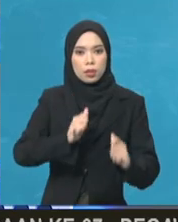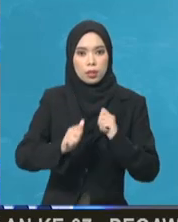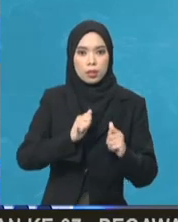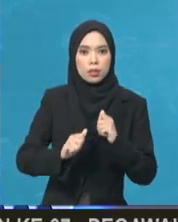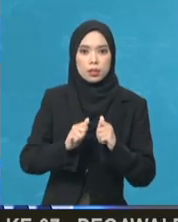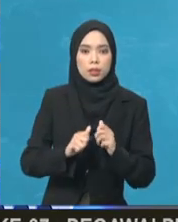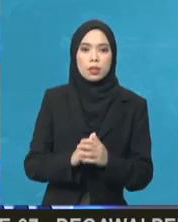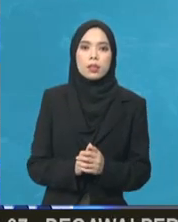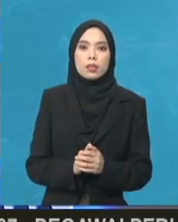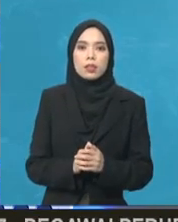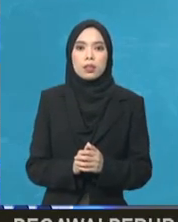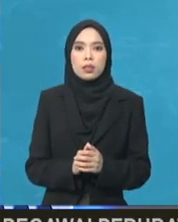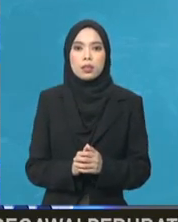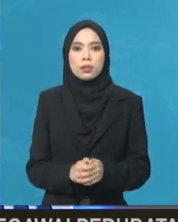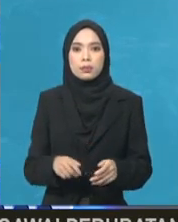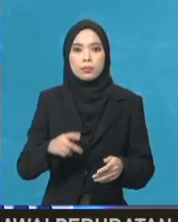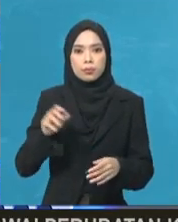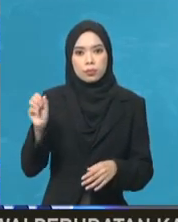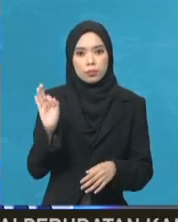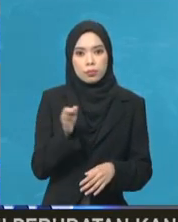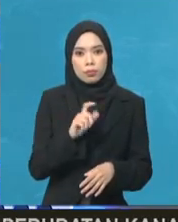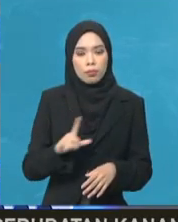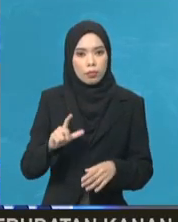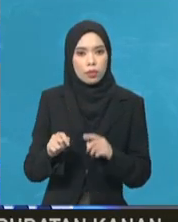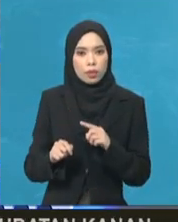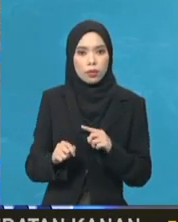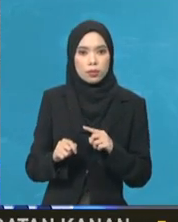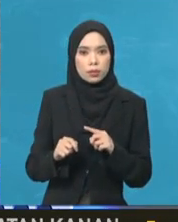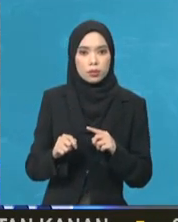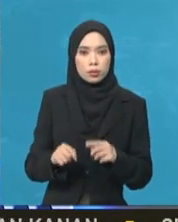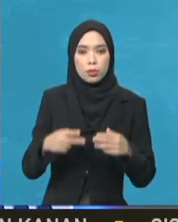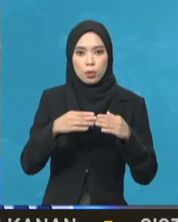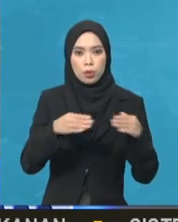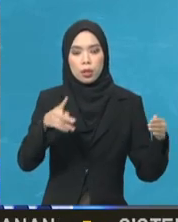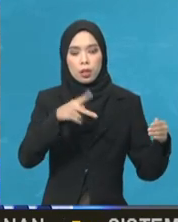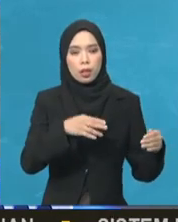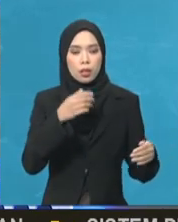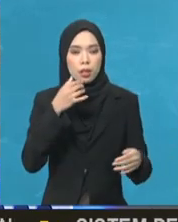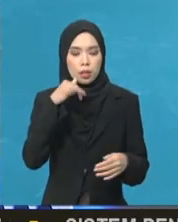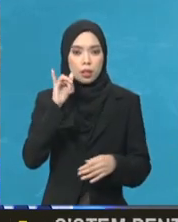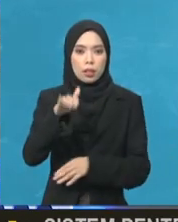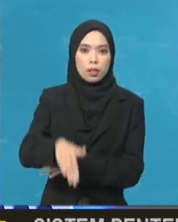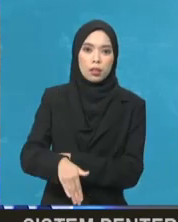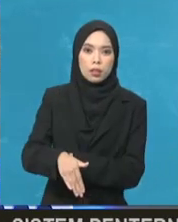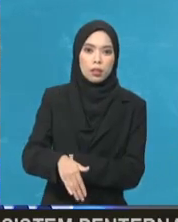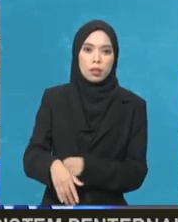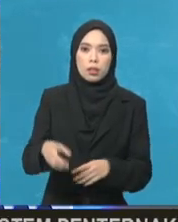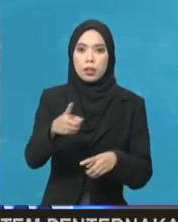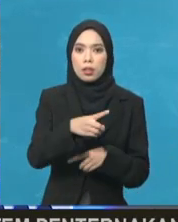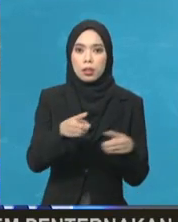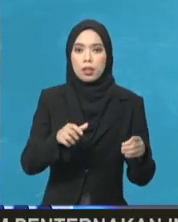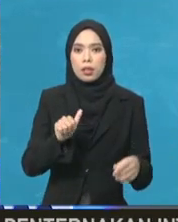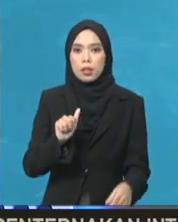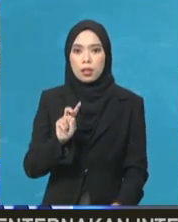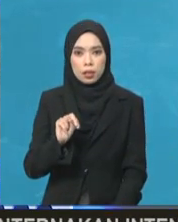eastman dengan sokongan bersama atas sendirian berhad Itu dilancarkan semalam di Kompleks Anda zat Bandar Sri